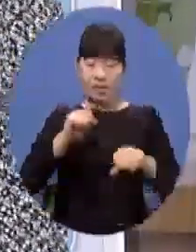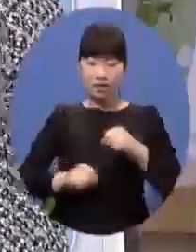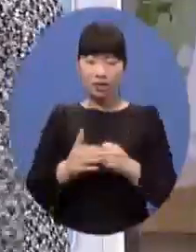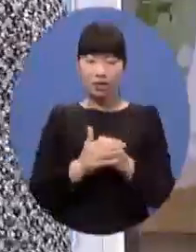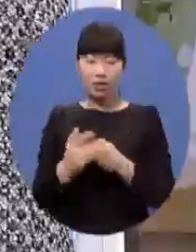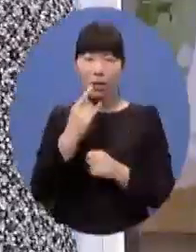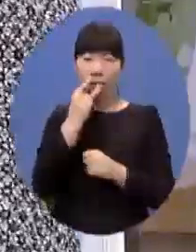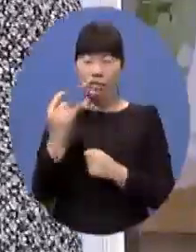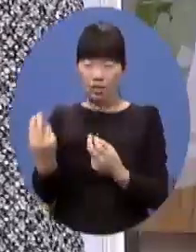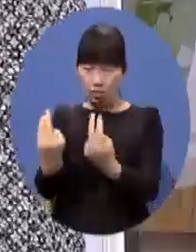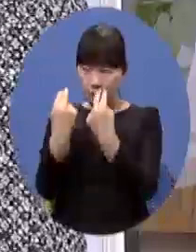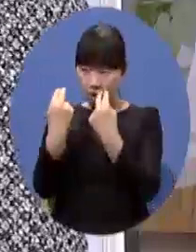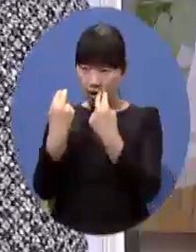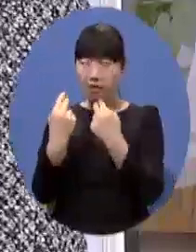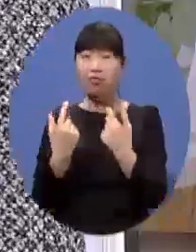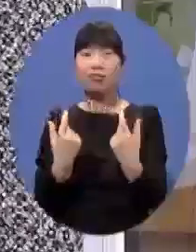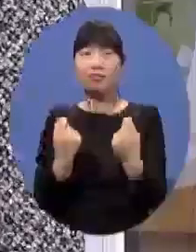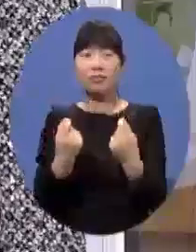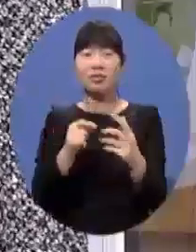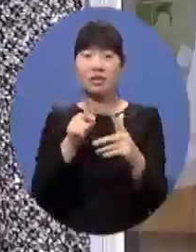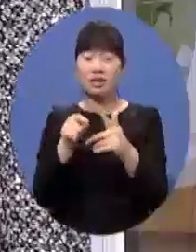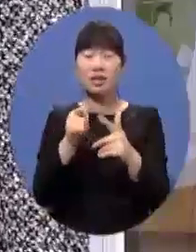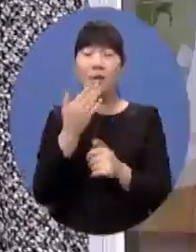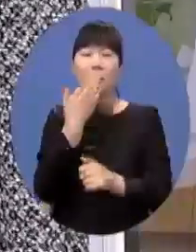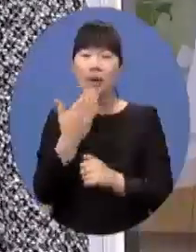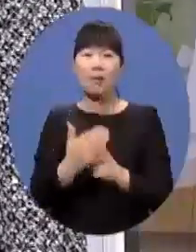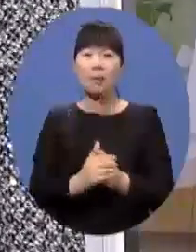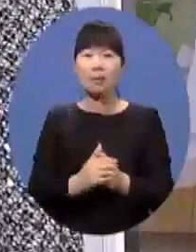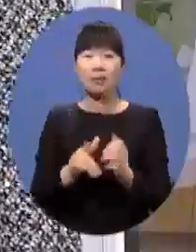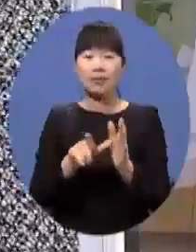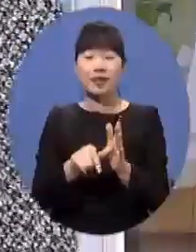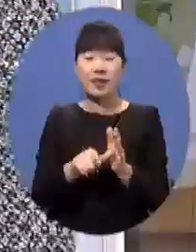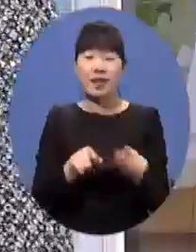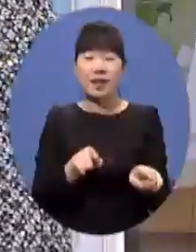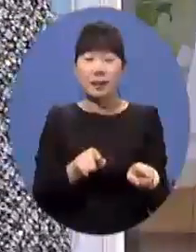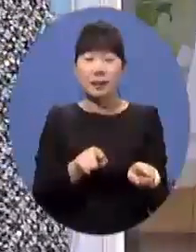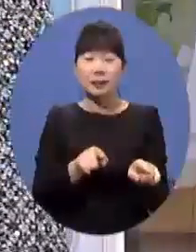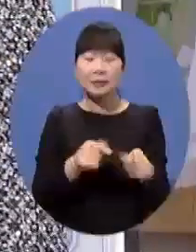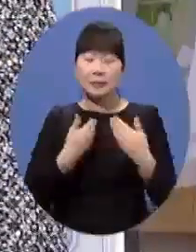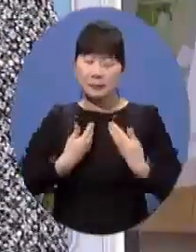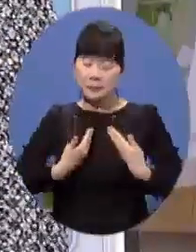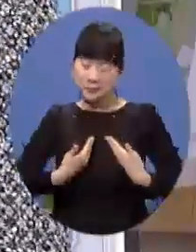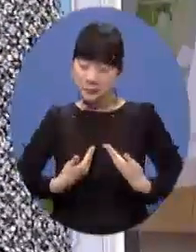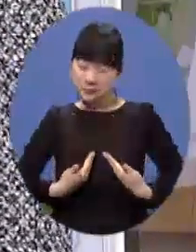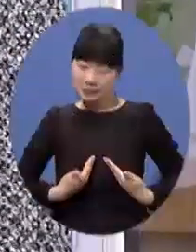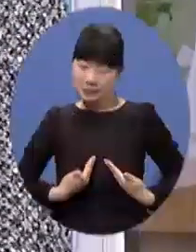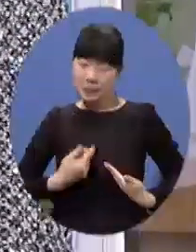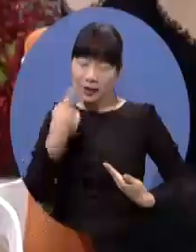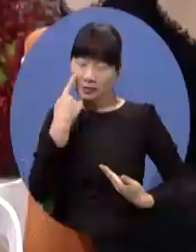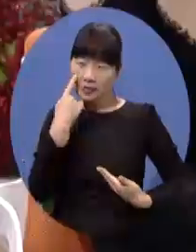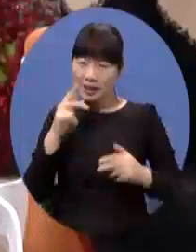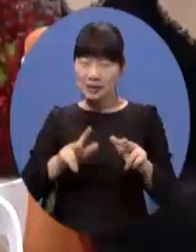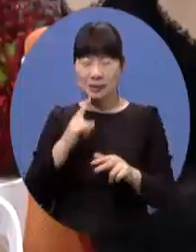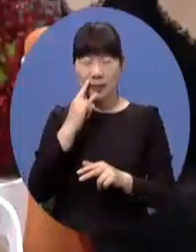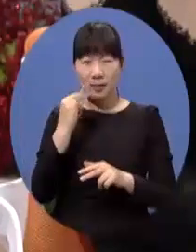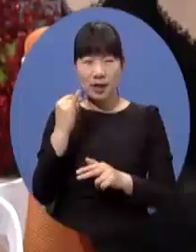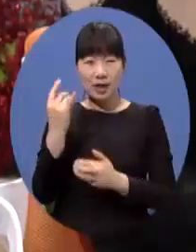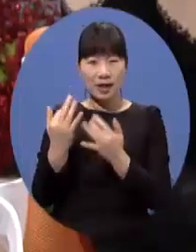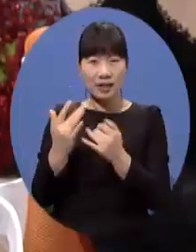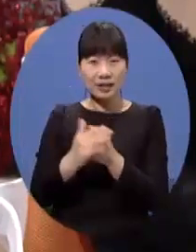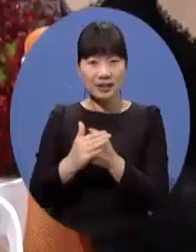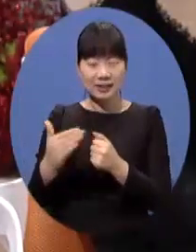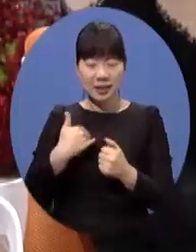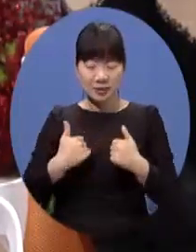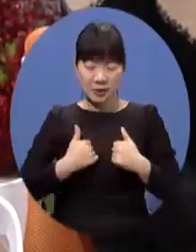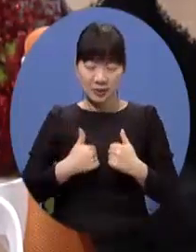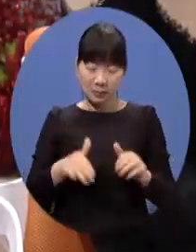이런 것들을 이제 훨씬 명확하게 이해할 수 있게 되고, 그러다 보니까 이럴 때는 숨죽이고 있자. 뭐 이런 거. 엄마가 지금 불이 났으니 나는 지금